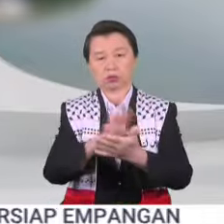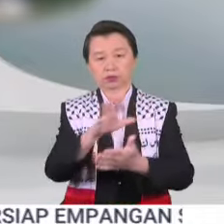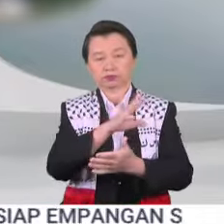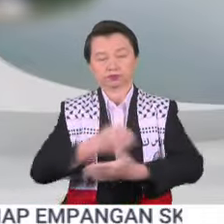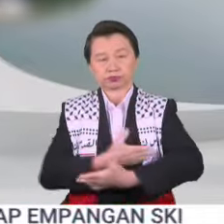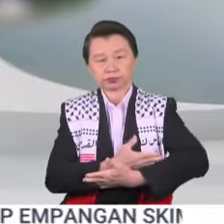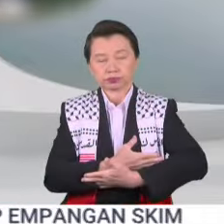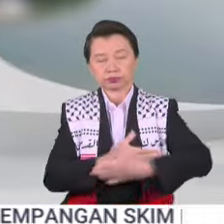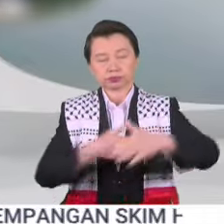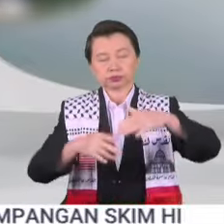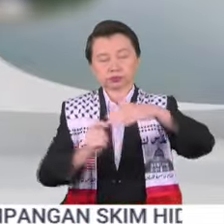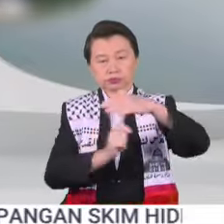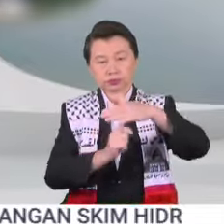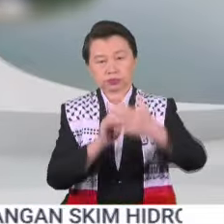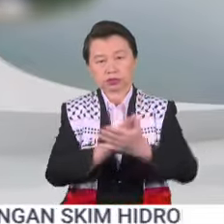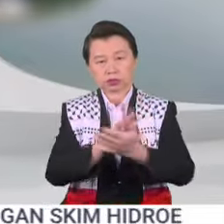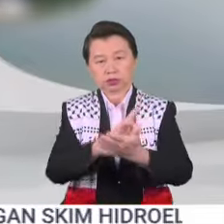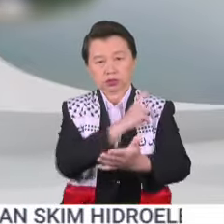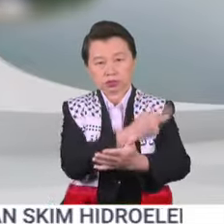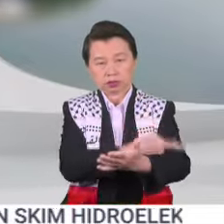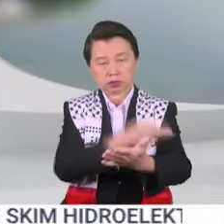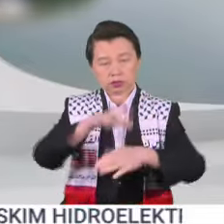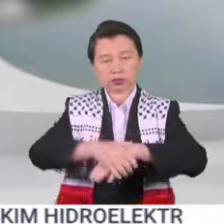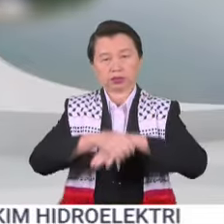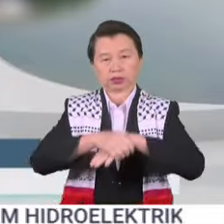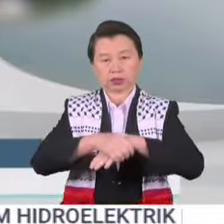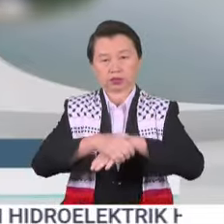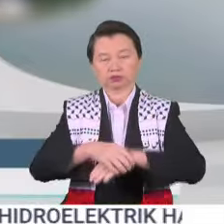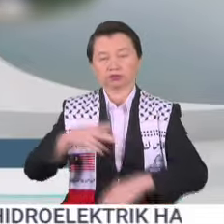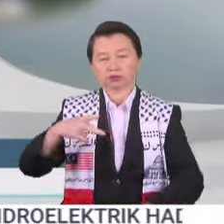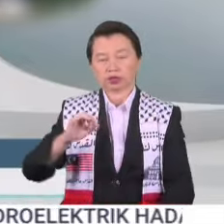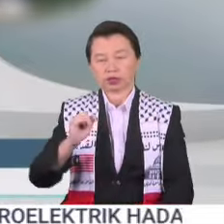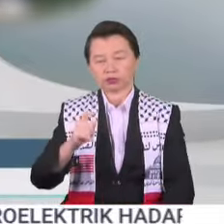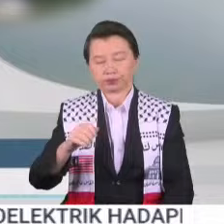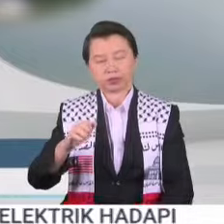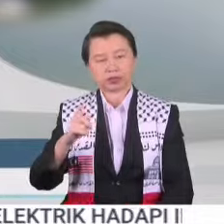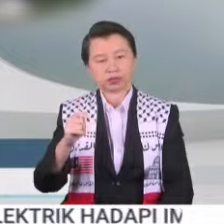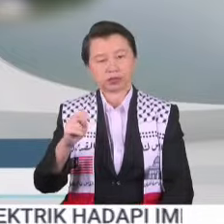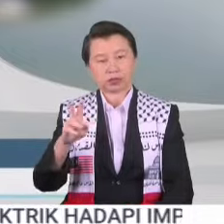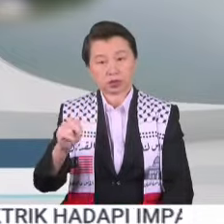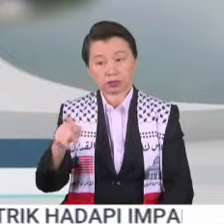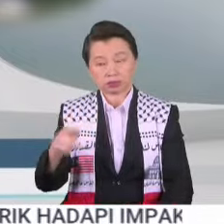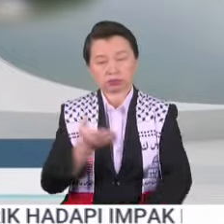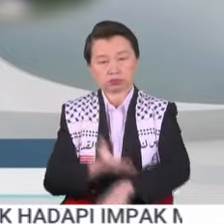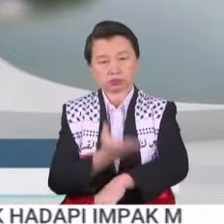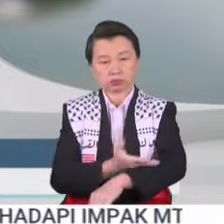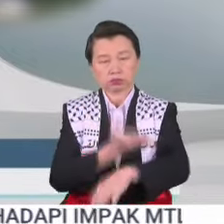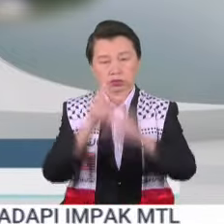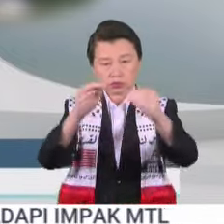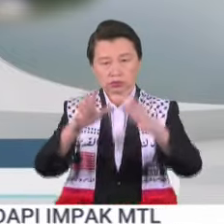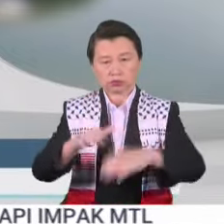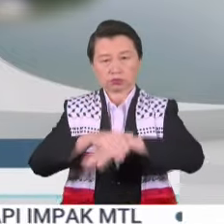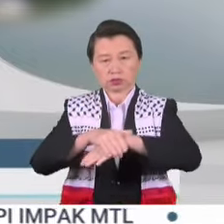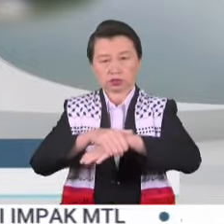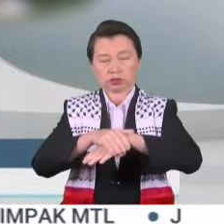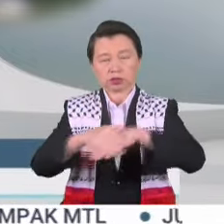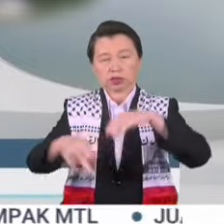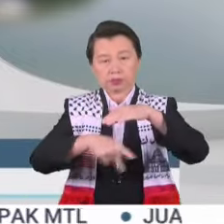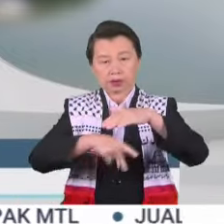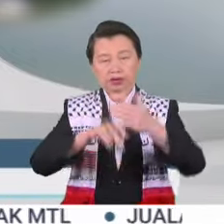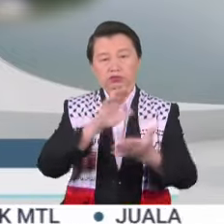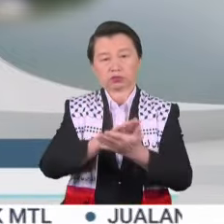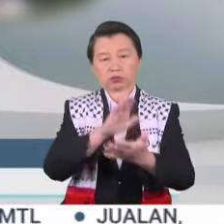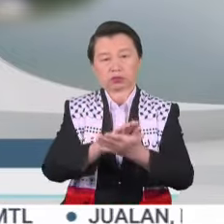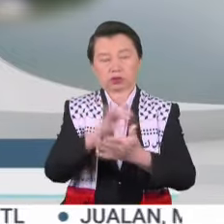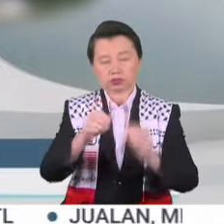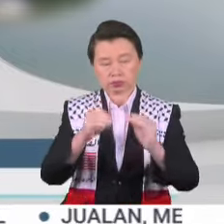kemenjadian anak-anak prasekolah dalam penguasaan Bahasa Inggeris. OK9 PSTTL merupakan inisiatif memperkasa guru Bahasa Inggeris prasekolah dalam